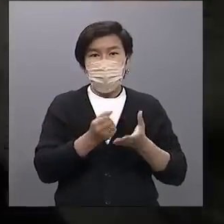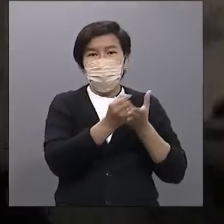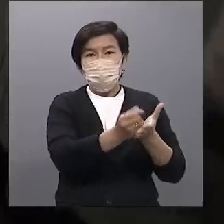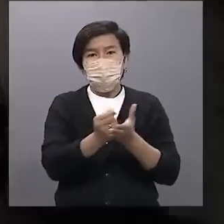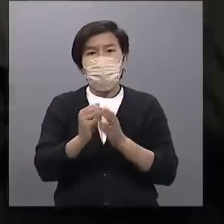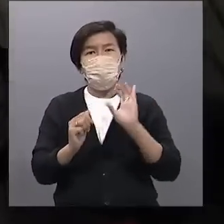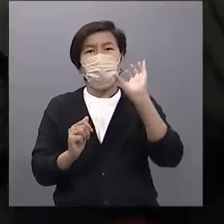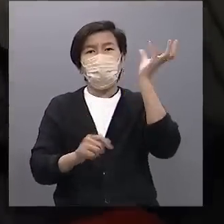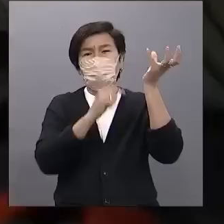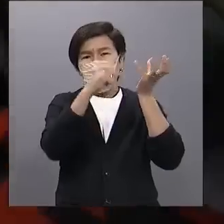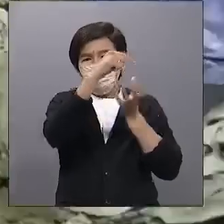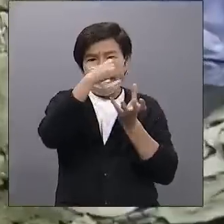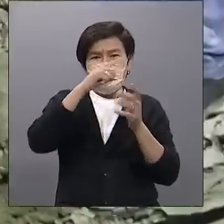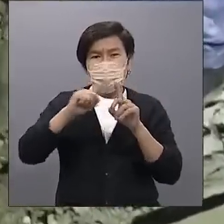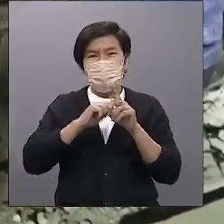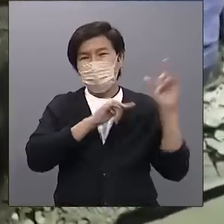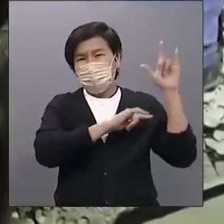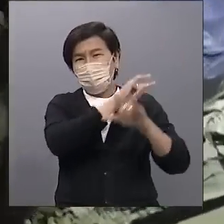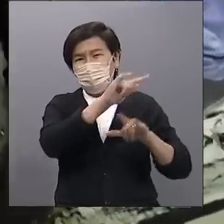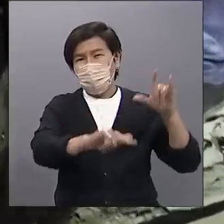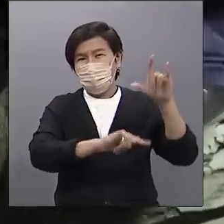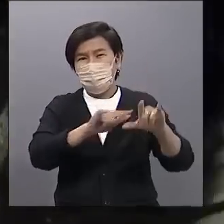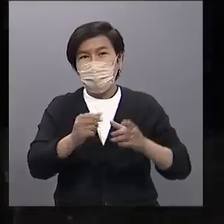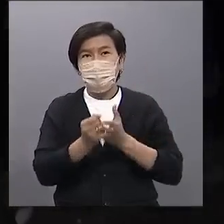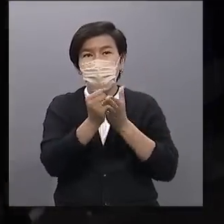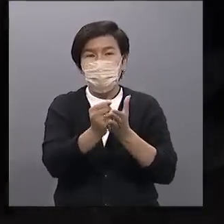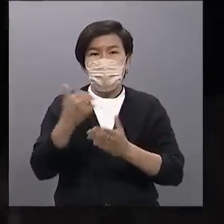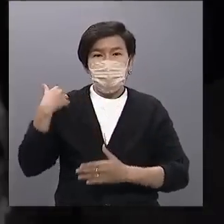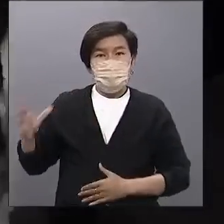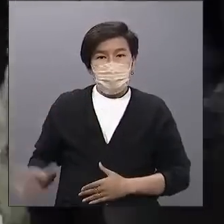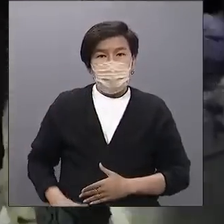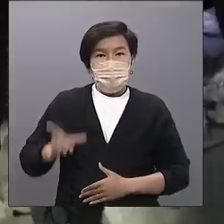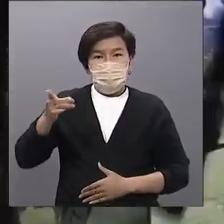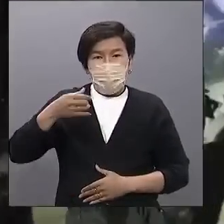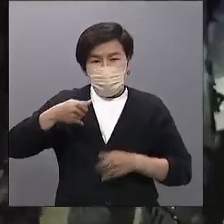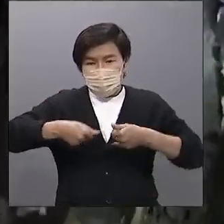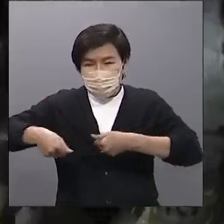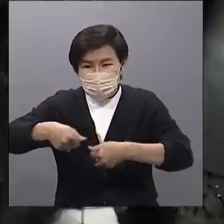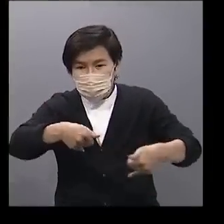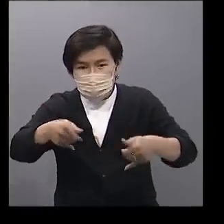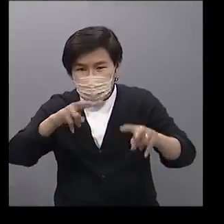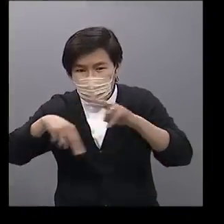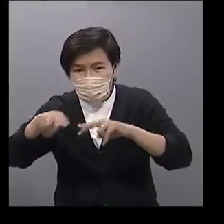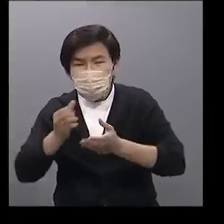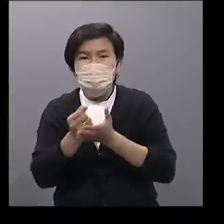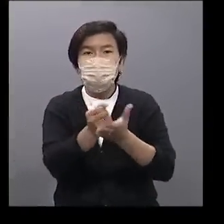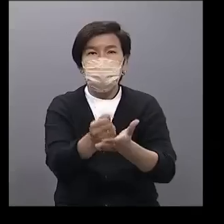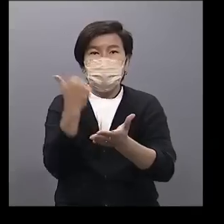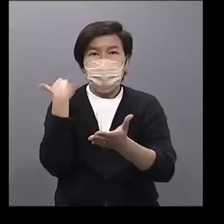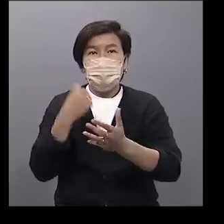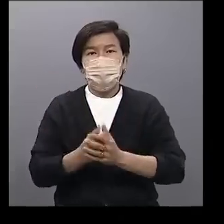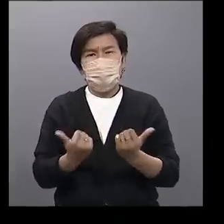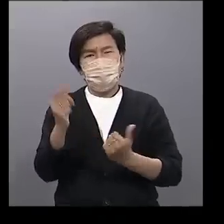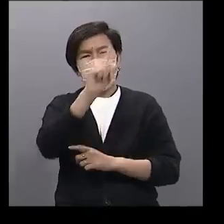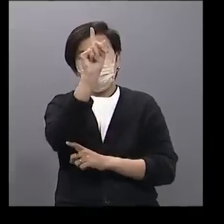นำเอาสุนัขกู้ภัยไปร่วมในภารกิจด้วยมีผู้ใช้งานในทวิตเตอร์หลายคนตั้งคำถามค่ะว่าทั้งซีเรีย